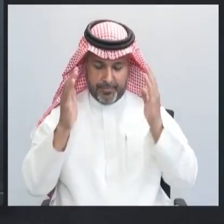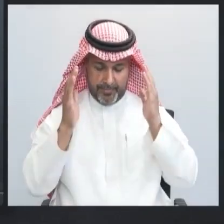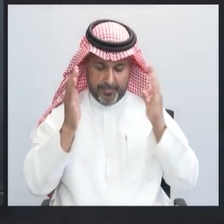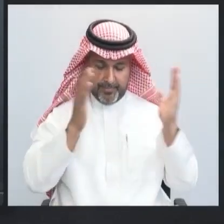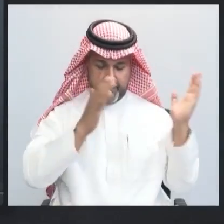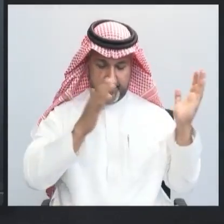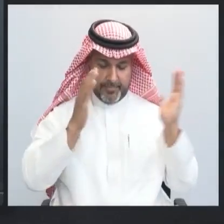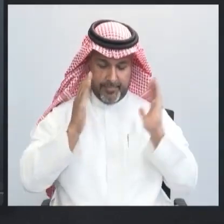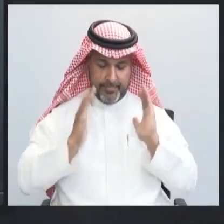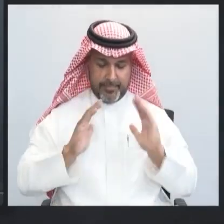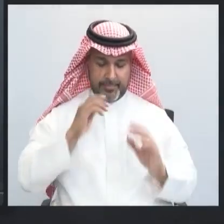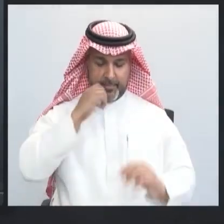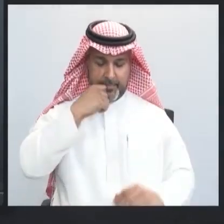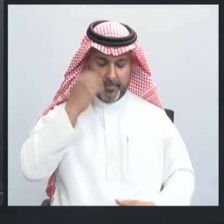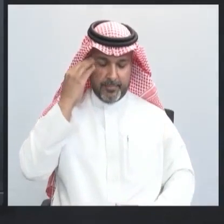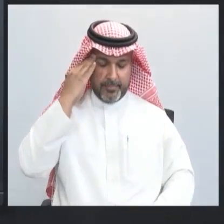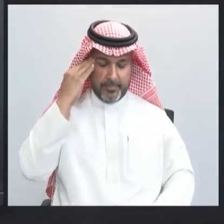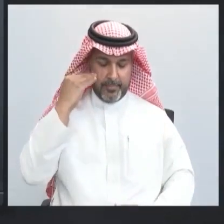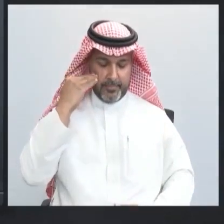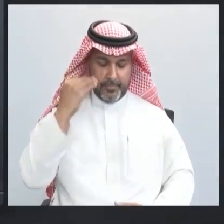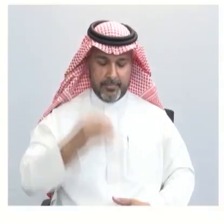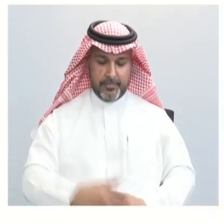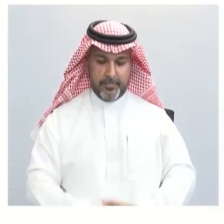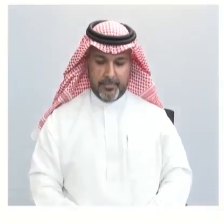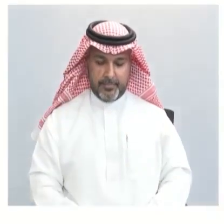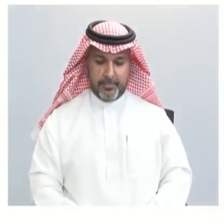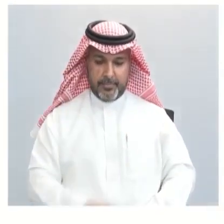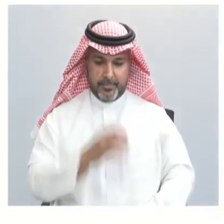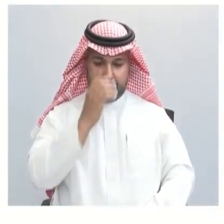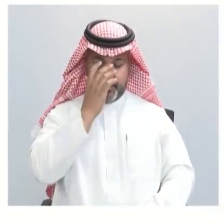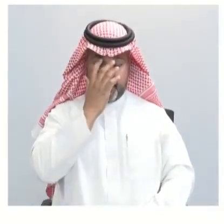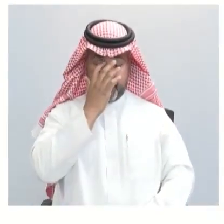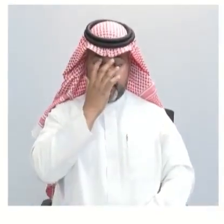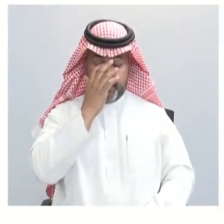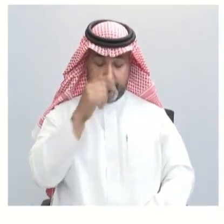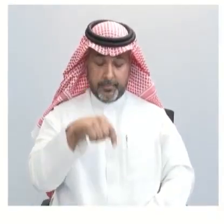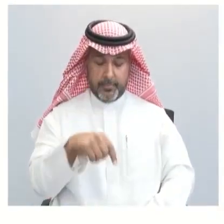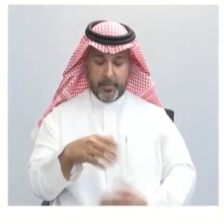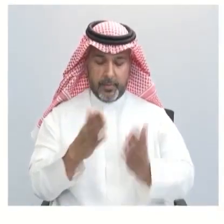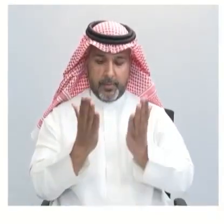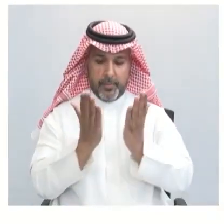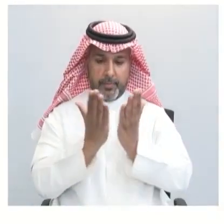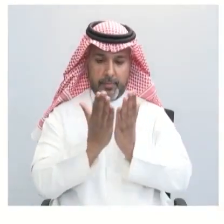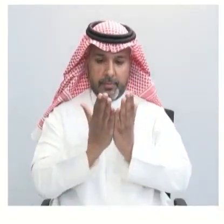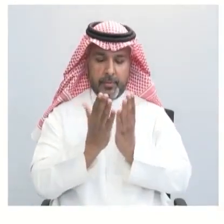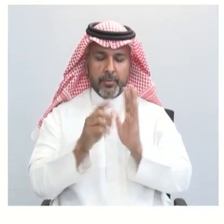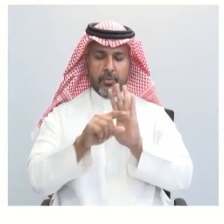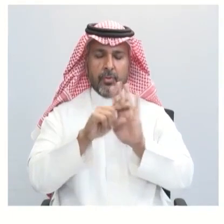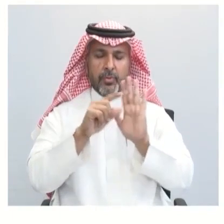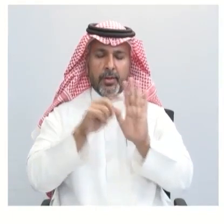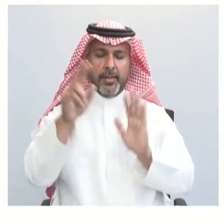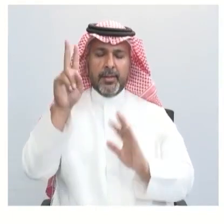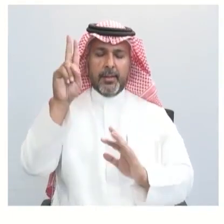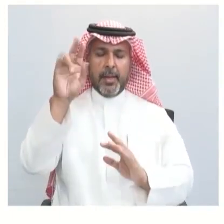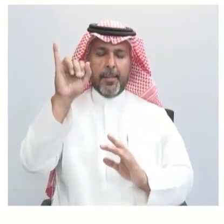كثيرا اهلا وسهلا اعزائي الطلاب عزيزاتي الطالبات درسنا اليوم ان شاء الله باذن الله بيكون تمثيل